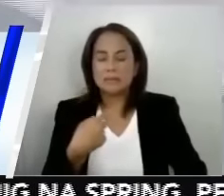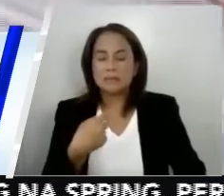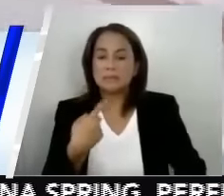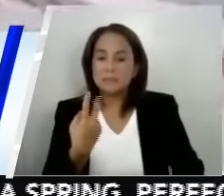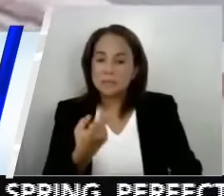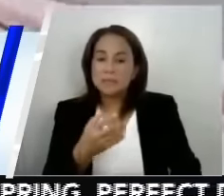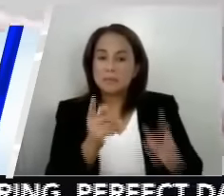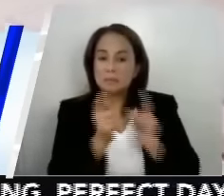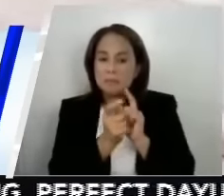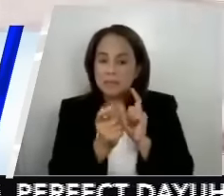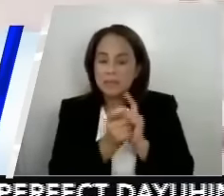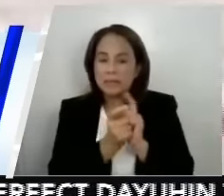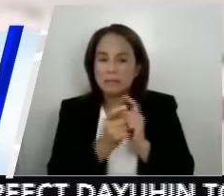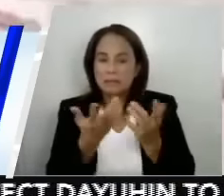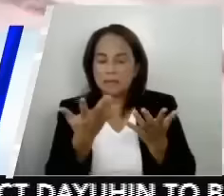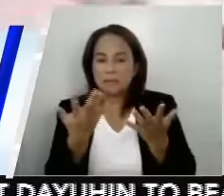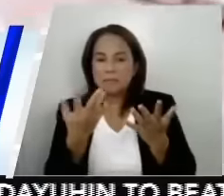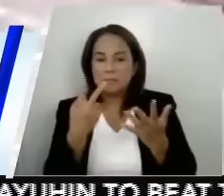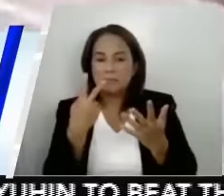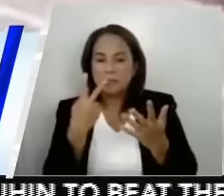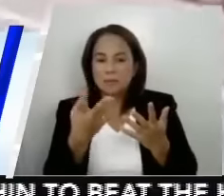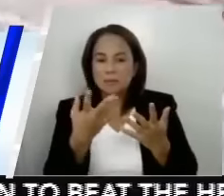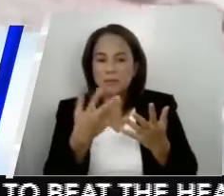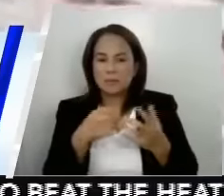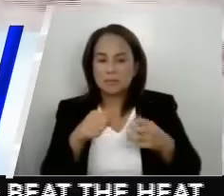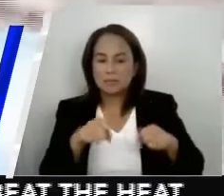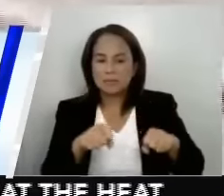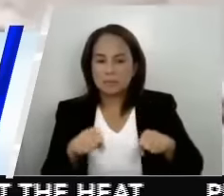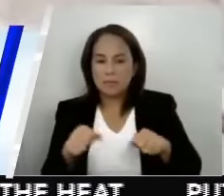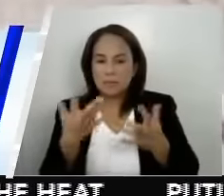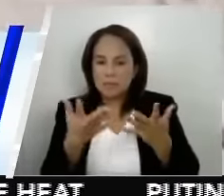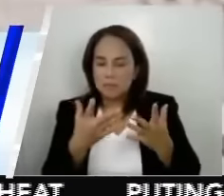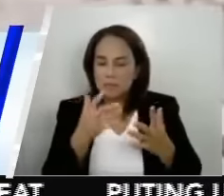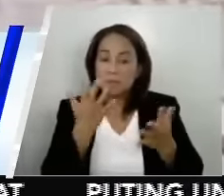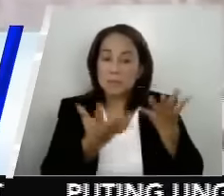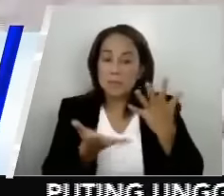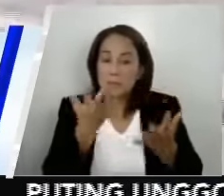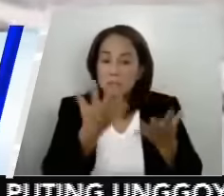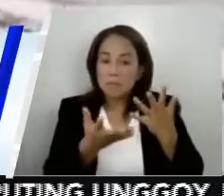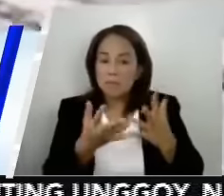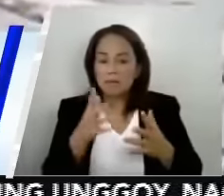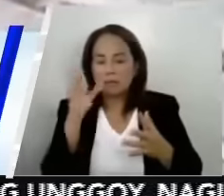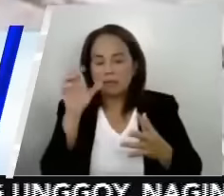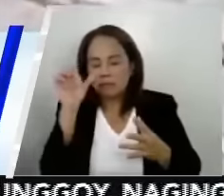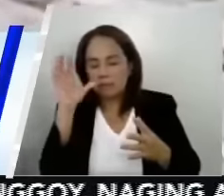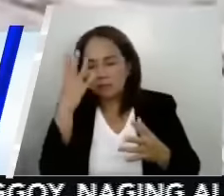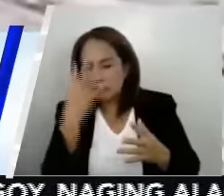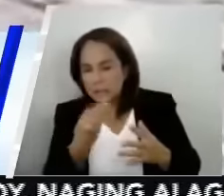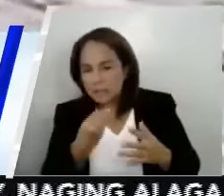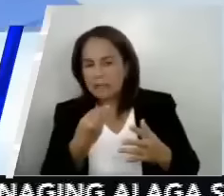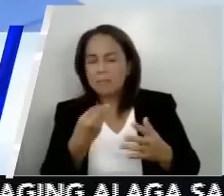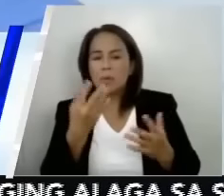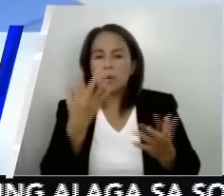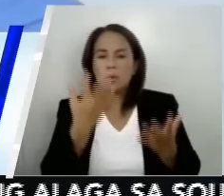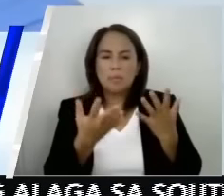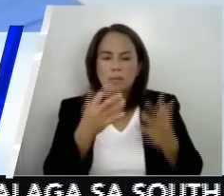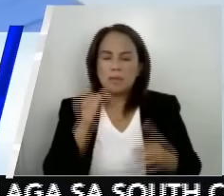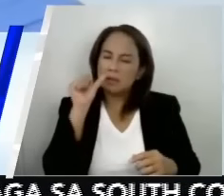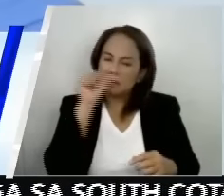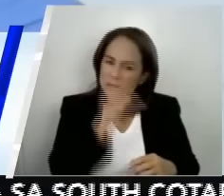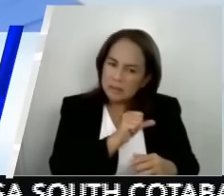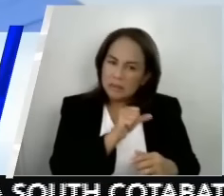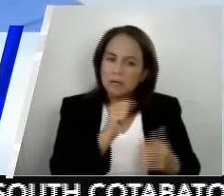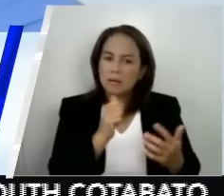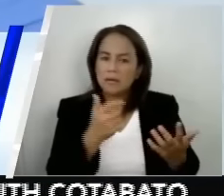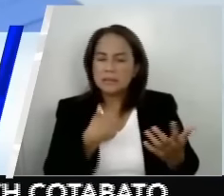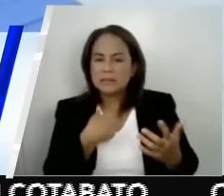daw mawawala na may konting inuman. Baka siguro nakatulog or sa dala ng kalasingan, medyo hindi na niya